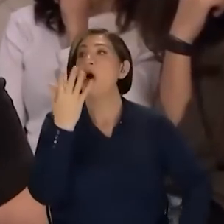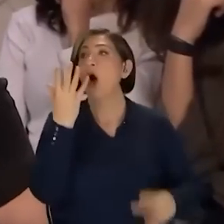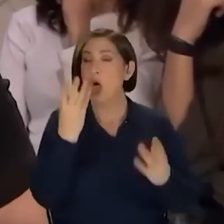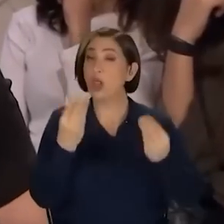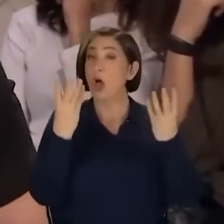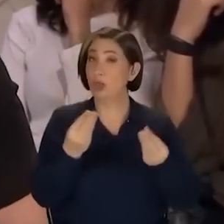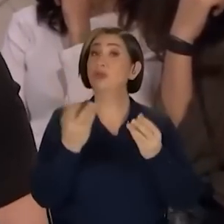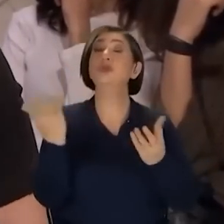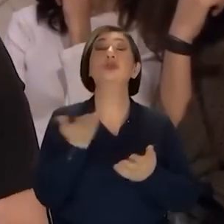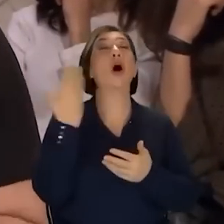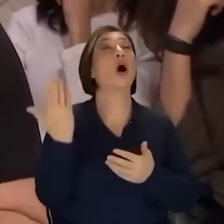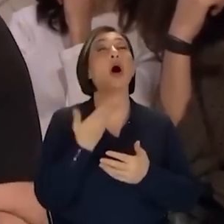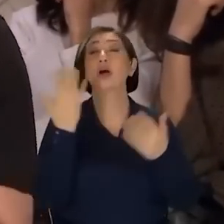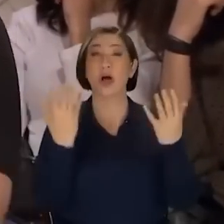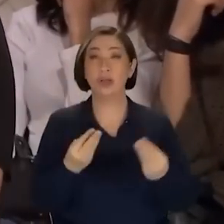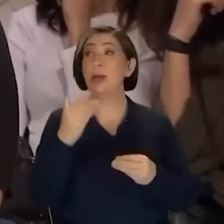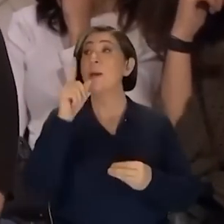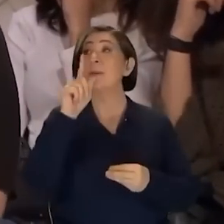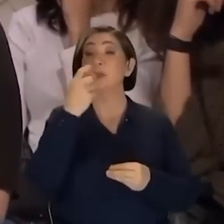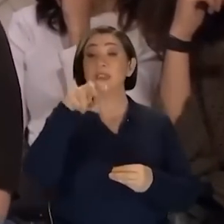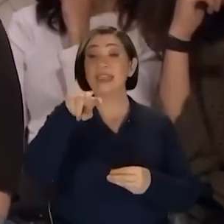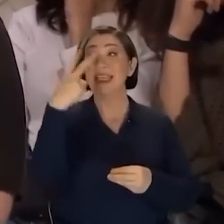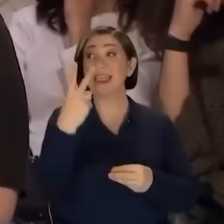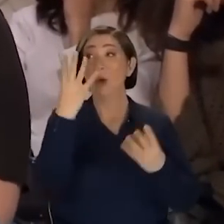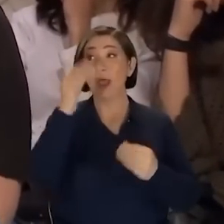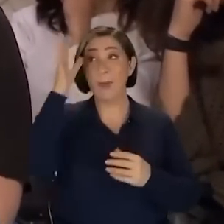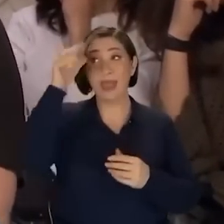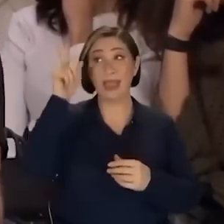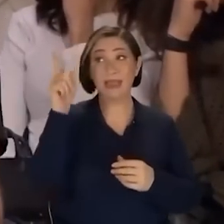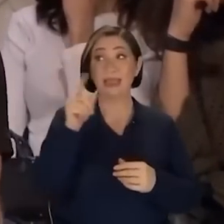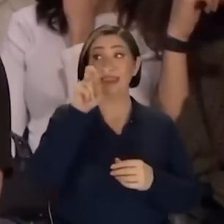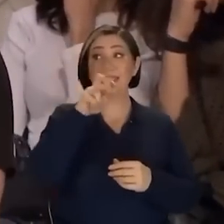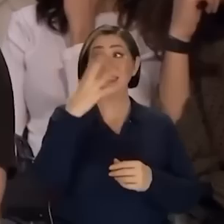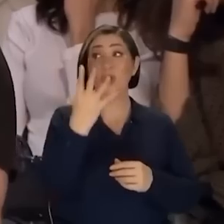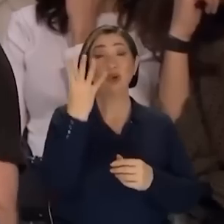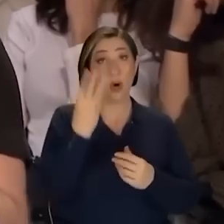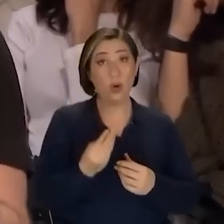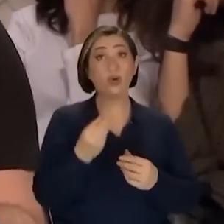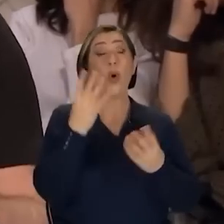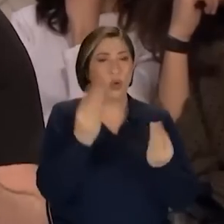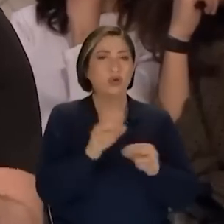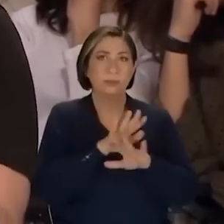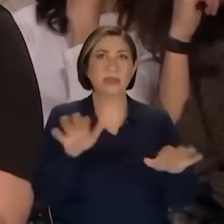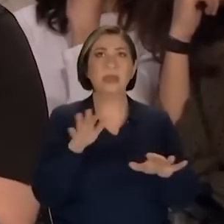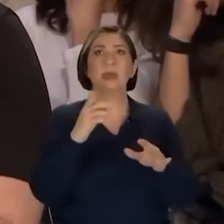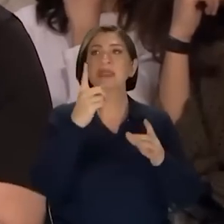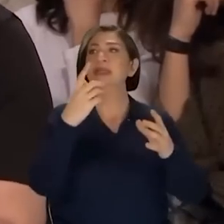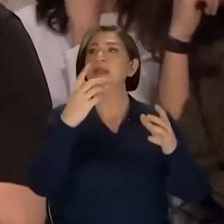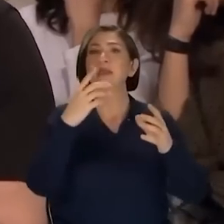oldu Oldu Çok oldu yani 82'de oldu Amerika'da 84'te oldu yani